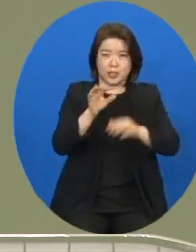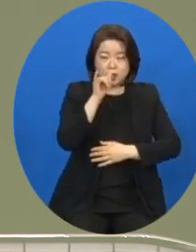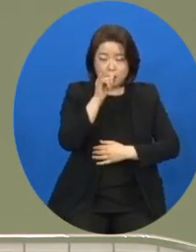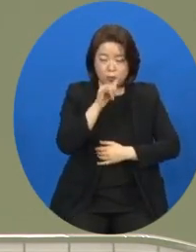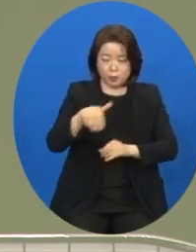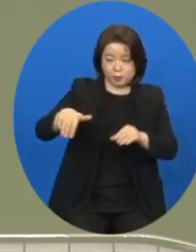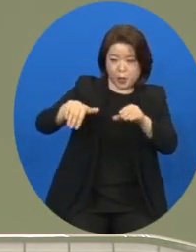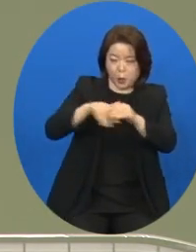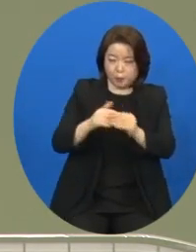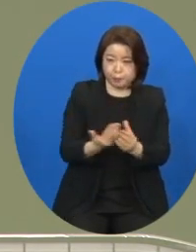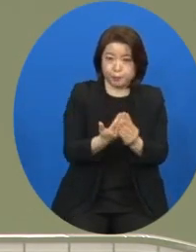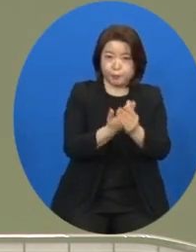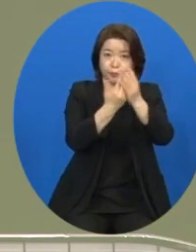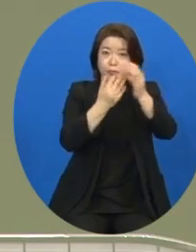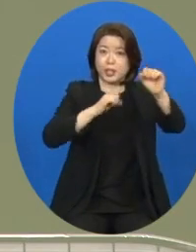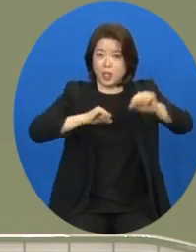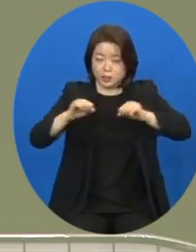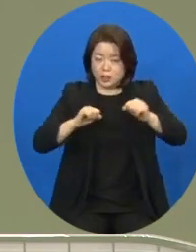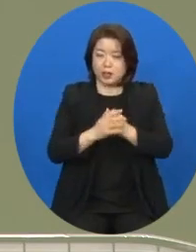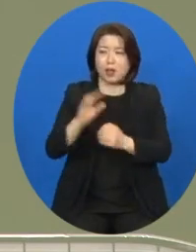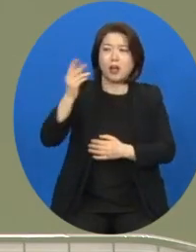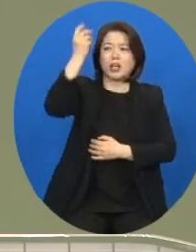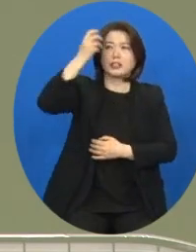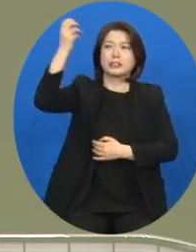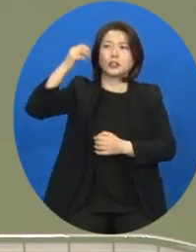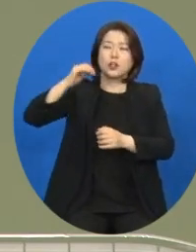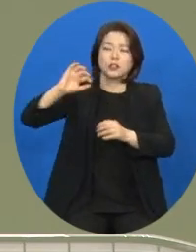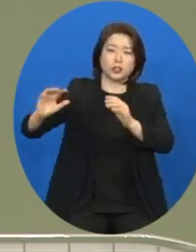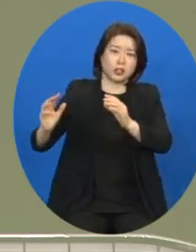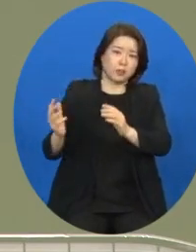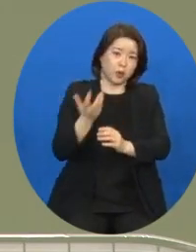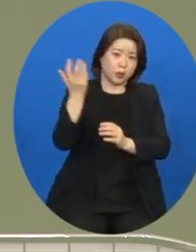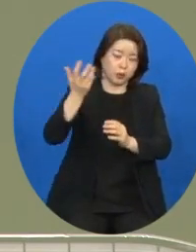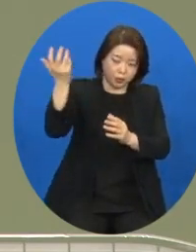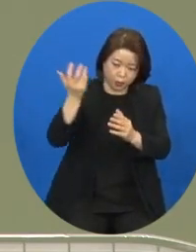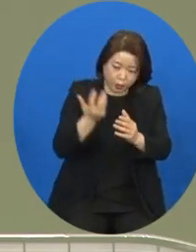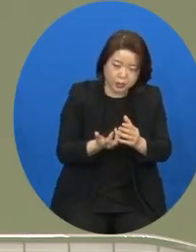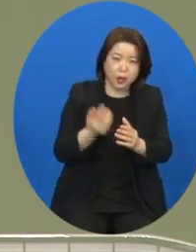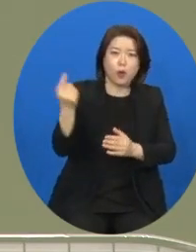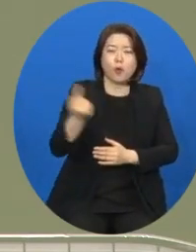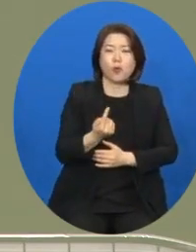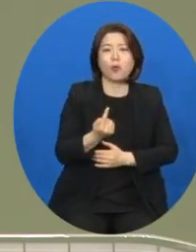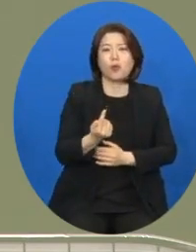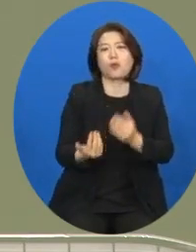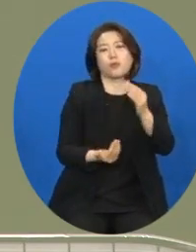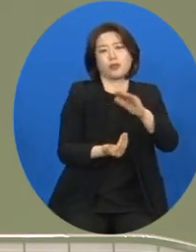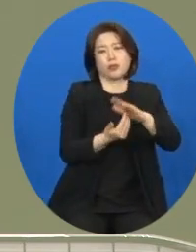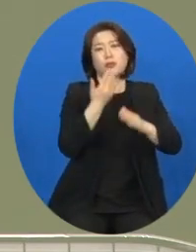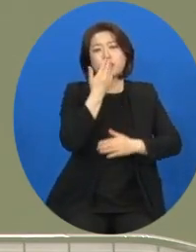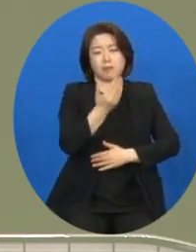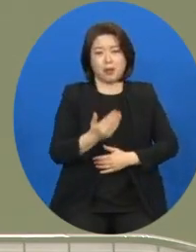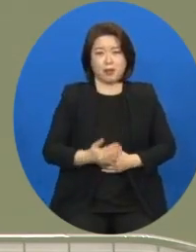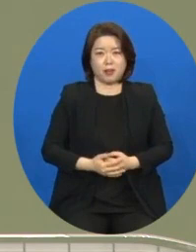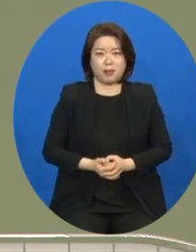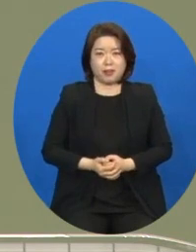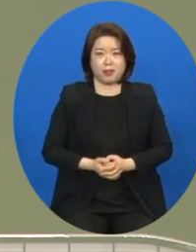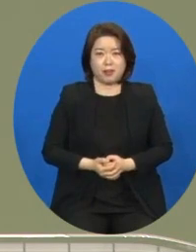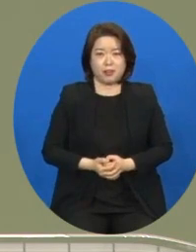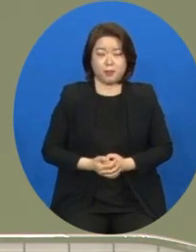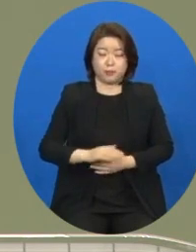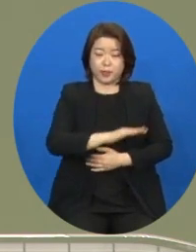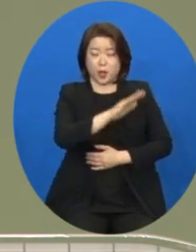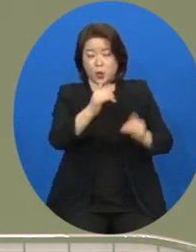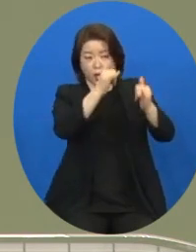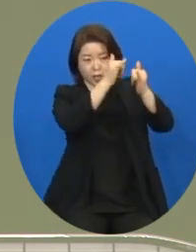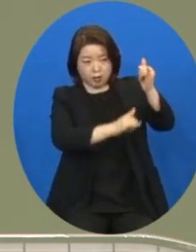역사가 성령의 역사로 일어나게 될 거라는 거예요. 우리가 이미 역사를 공부해